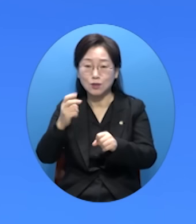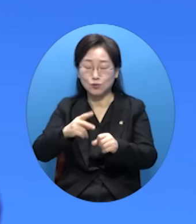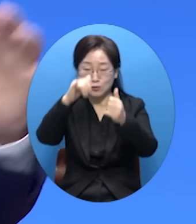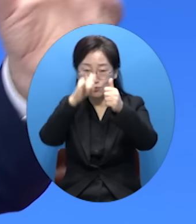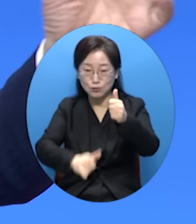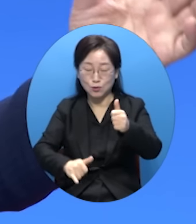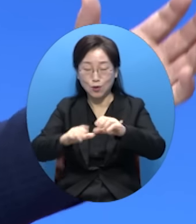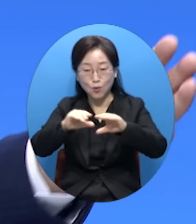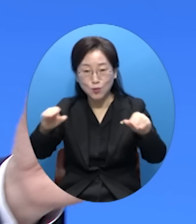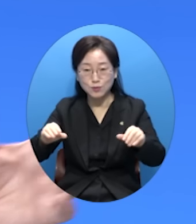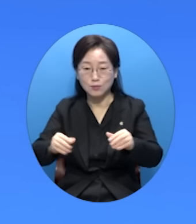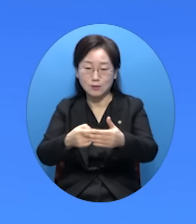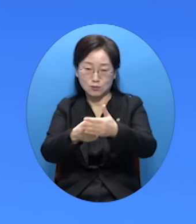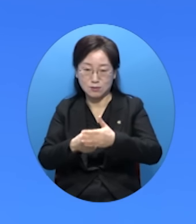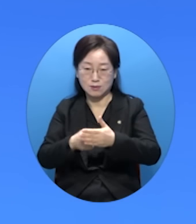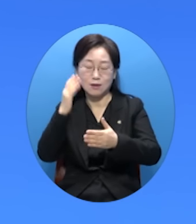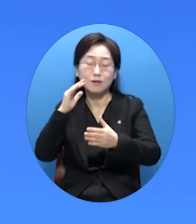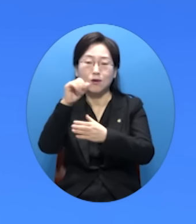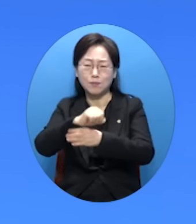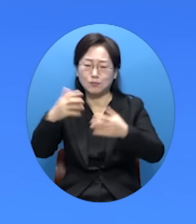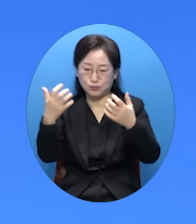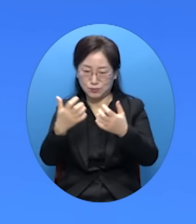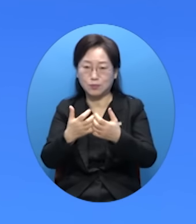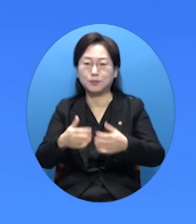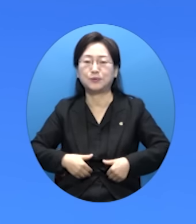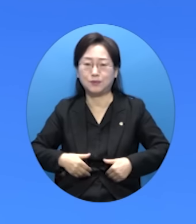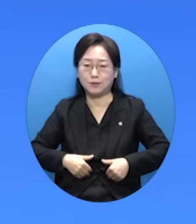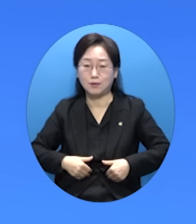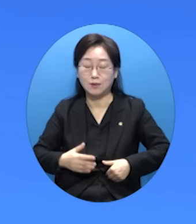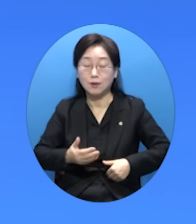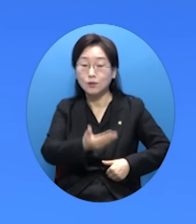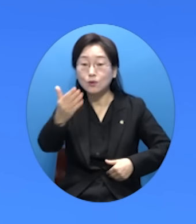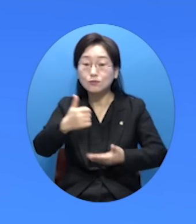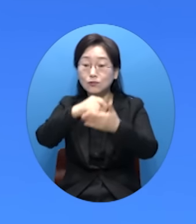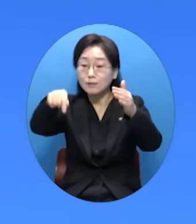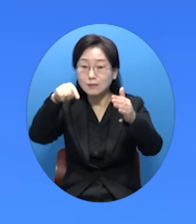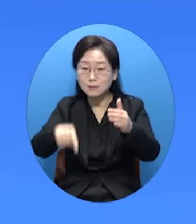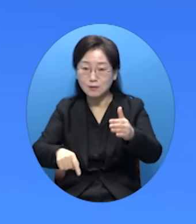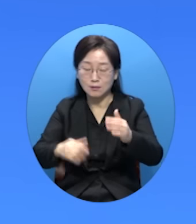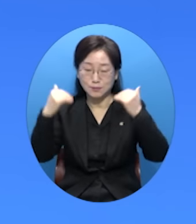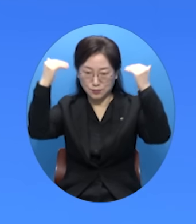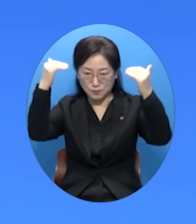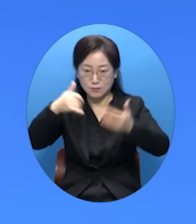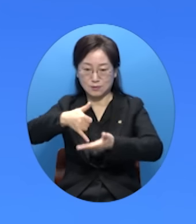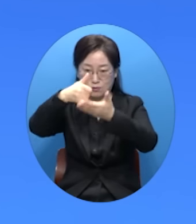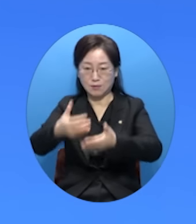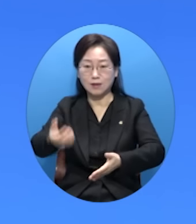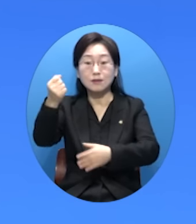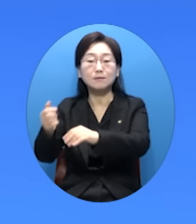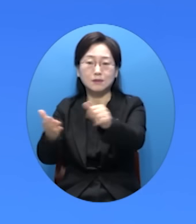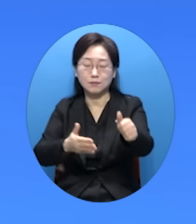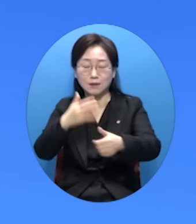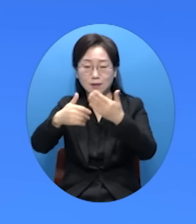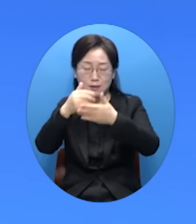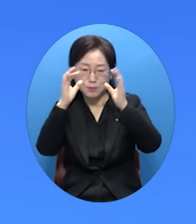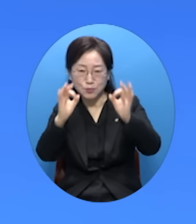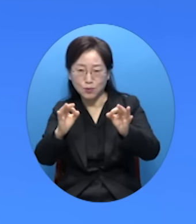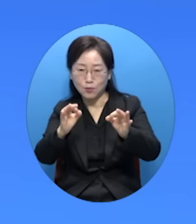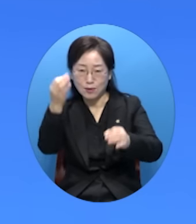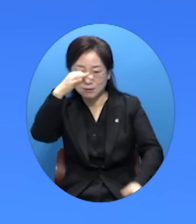열매를 풍성히 맺는 것입니다. 여러분, 주님 안에서 성숙한 인격자들이 되기를 바랍니다. 하나님께서 인정하시는